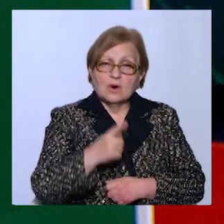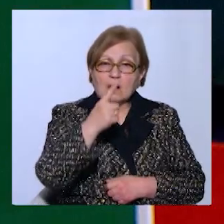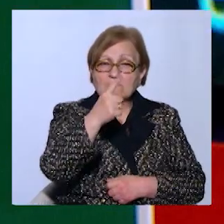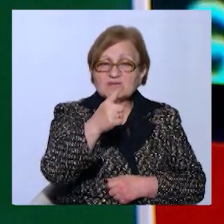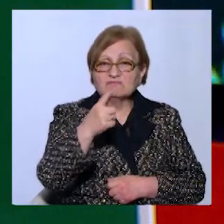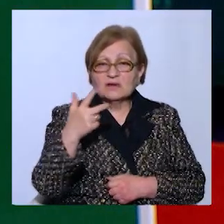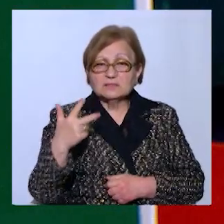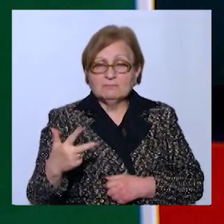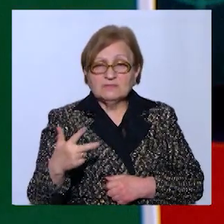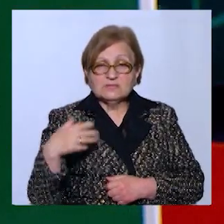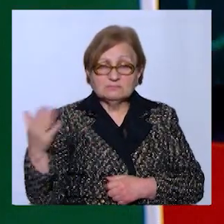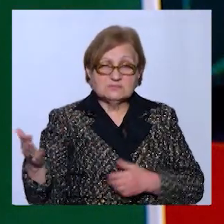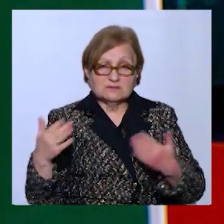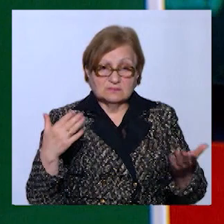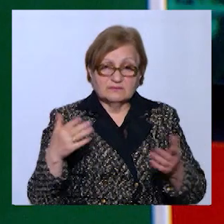მესამისო